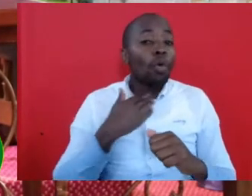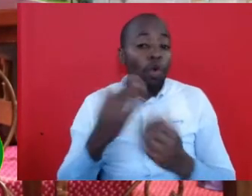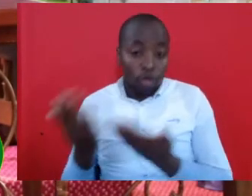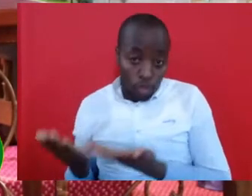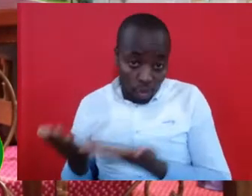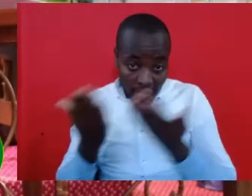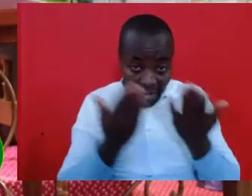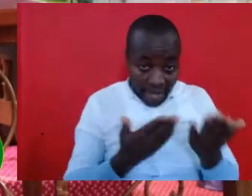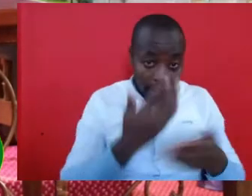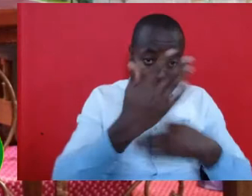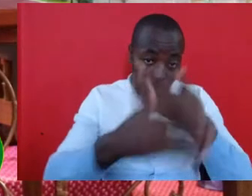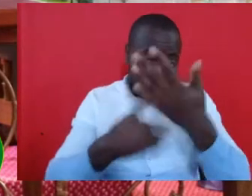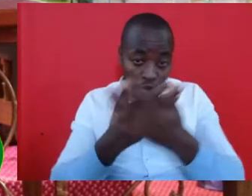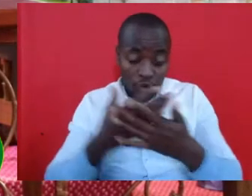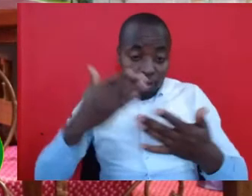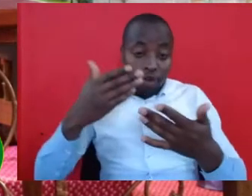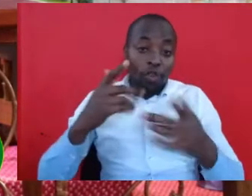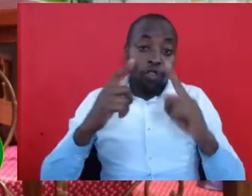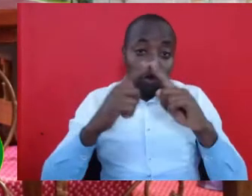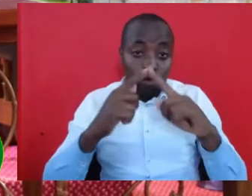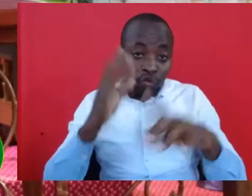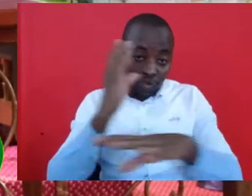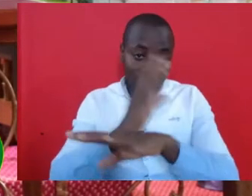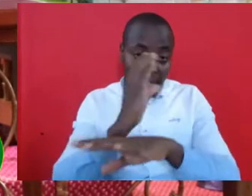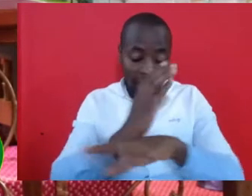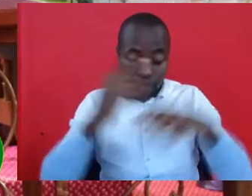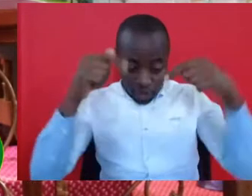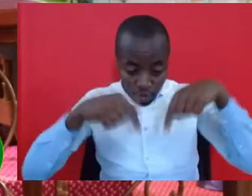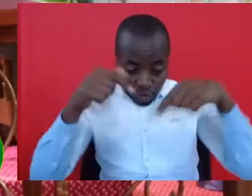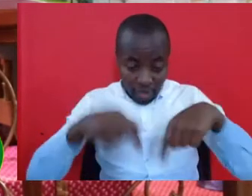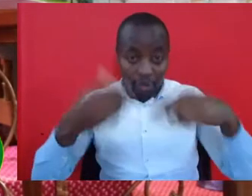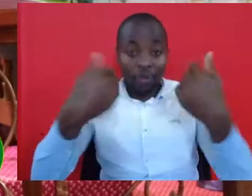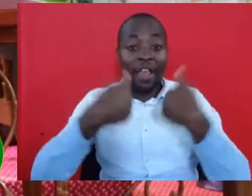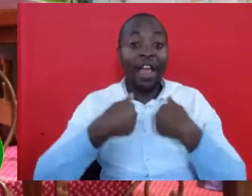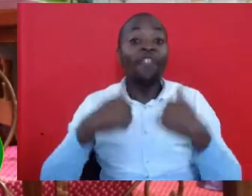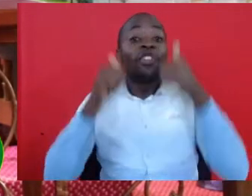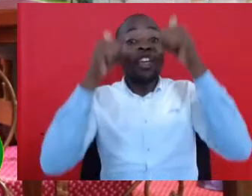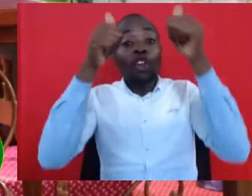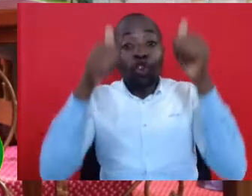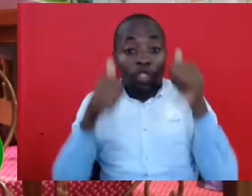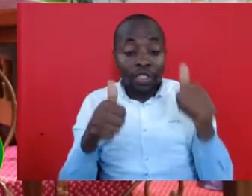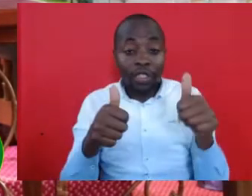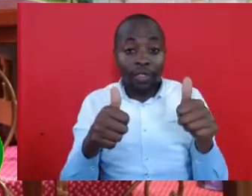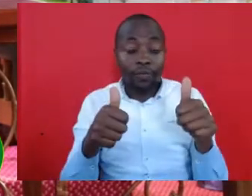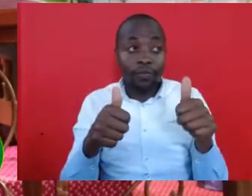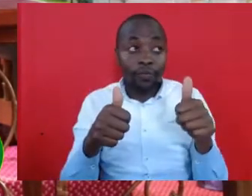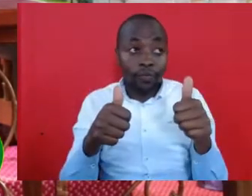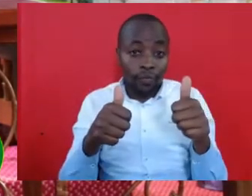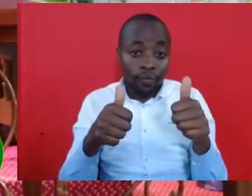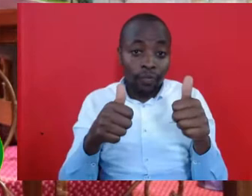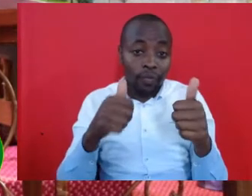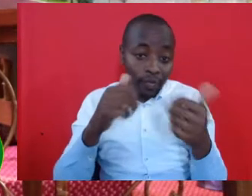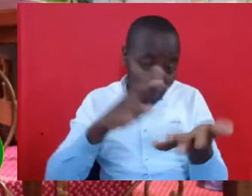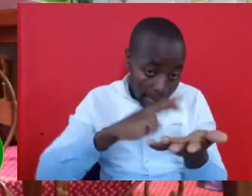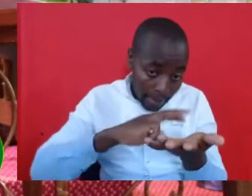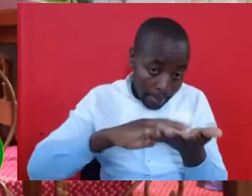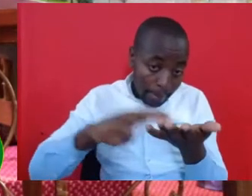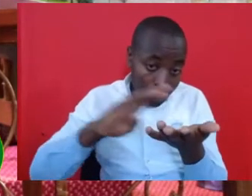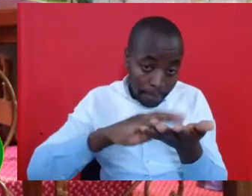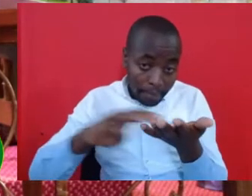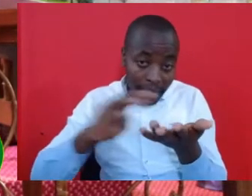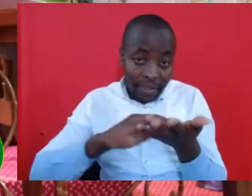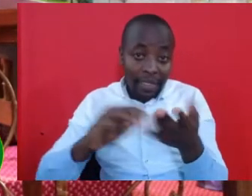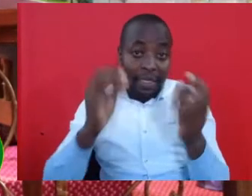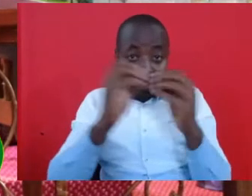katika somo hili letu la Kiswahili. Haya ndiyo matangazo yetu. Table yetu